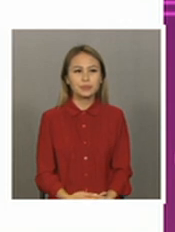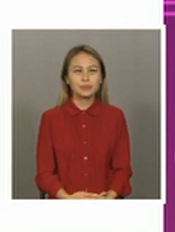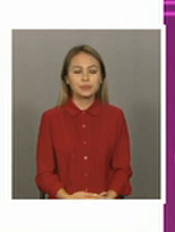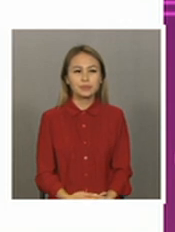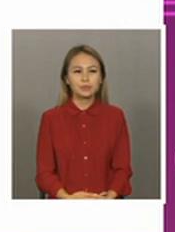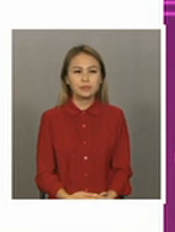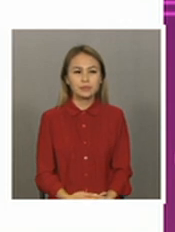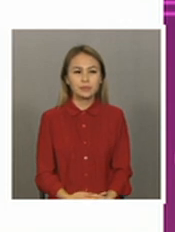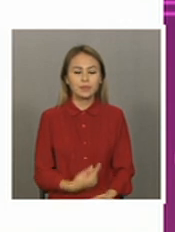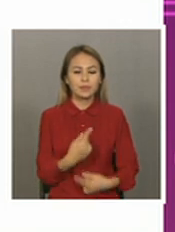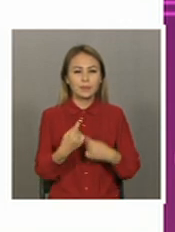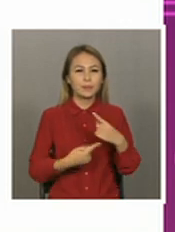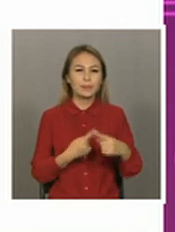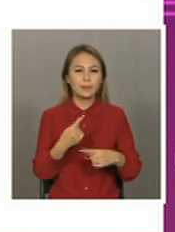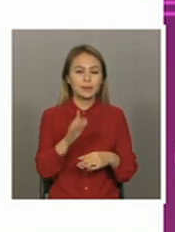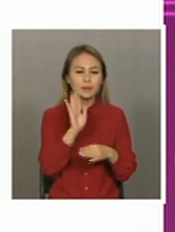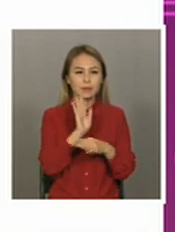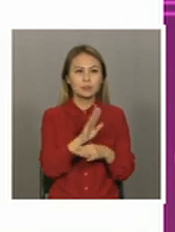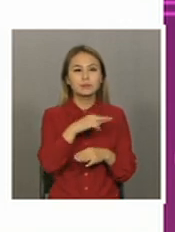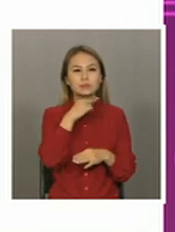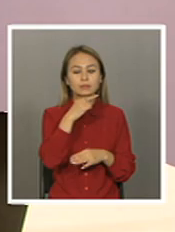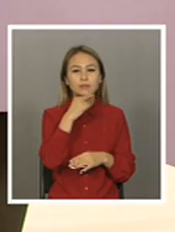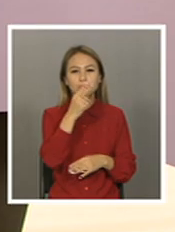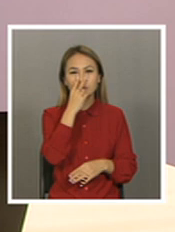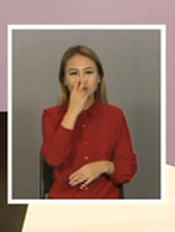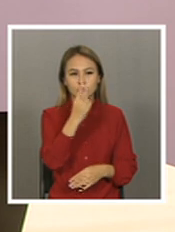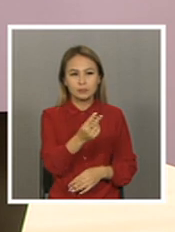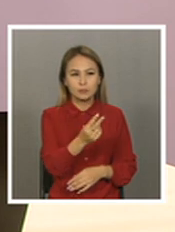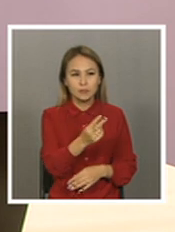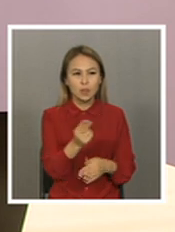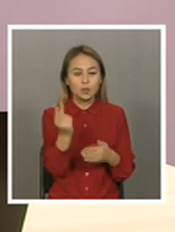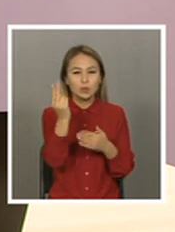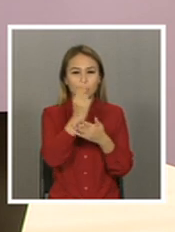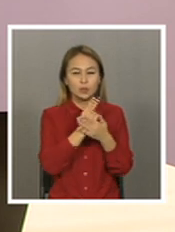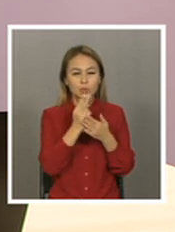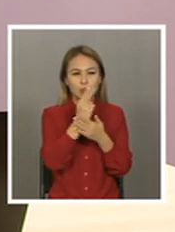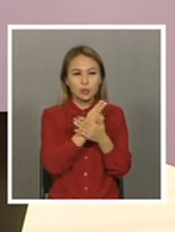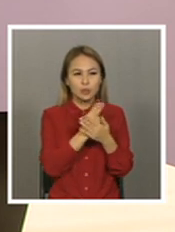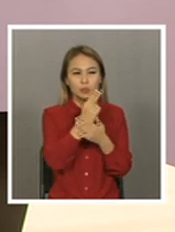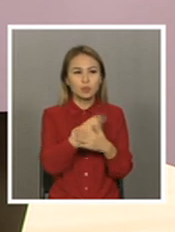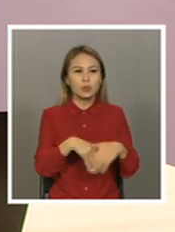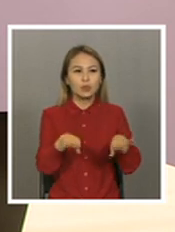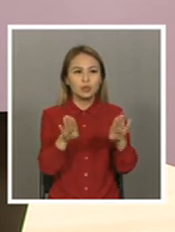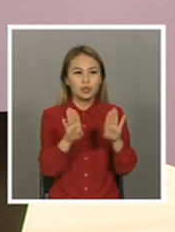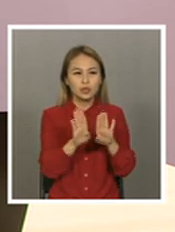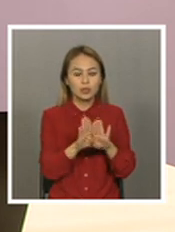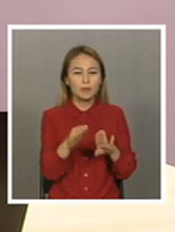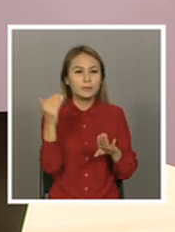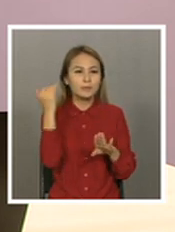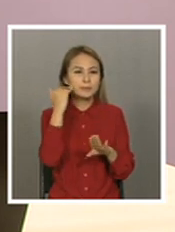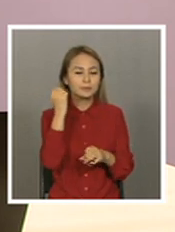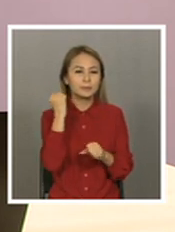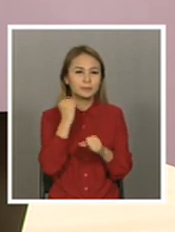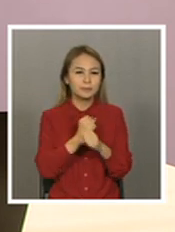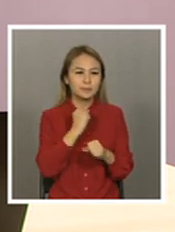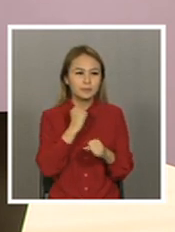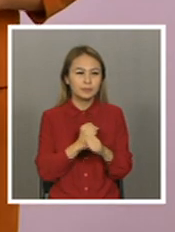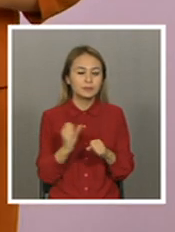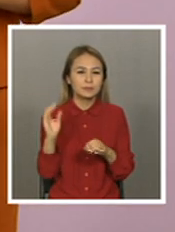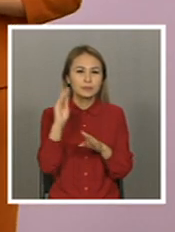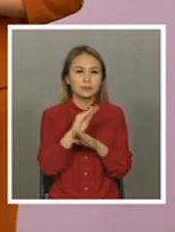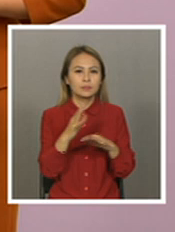Балалар, келесі тапсырмаға назар аударамыз. Сурет бойынша азайту амалына мысал құрастырыңдар және